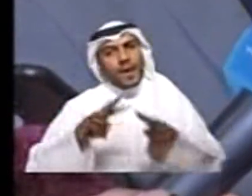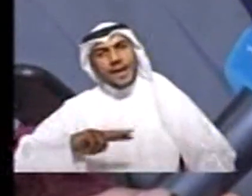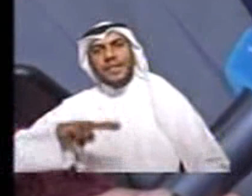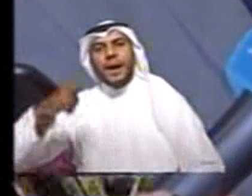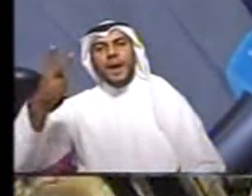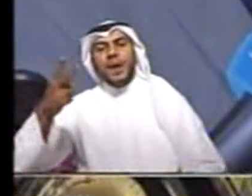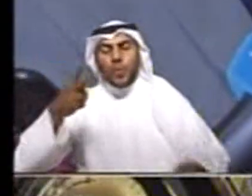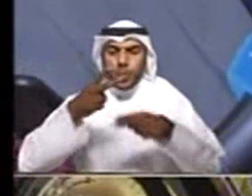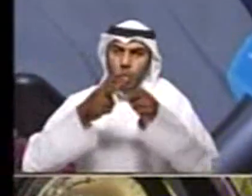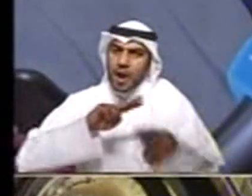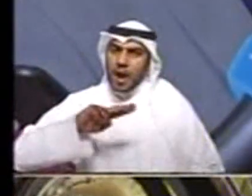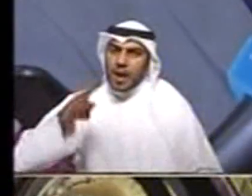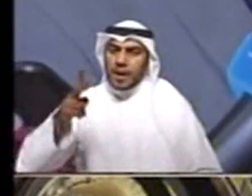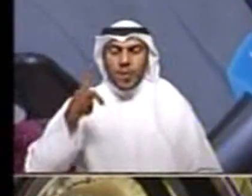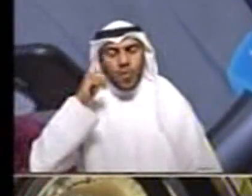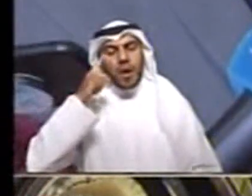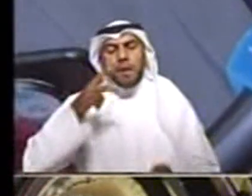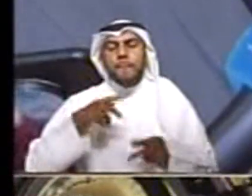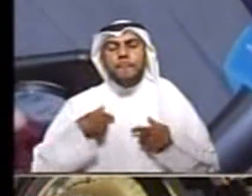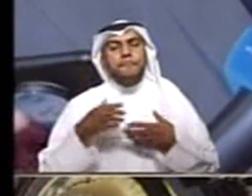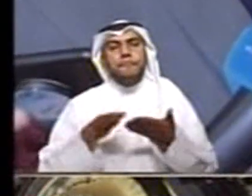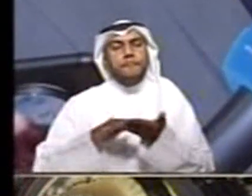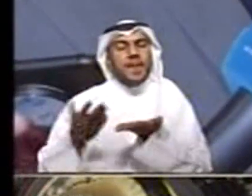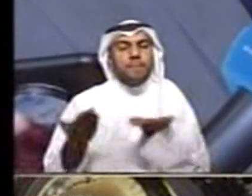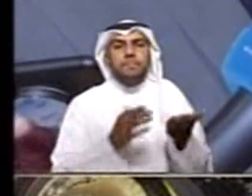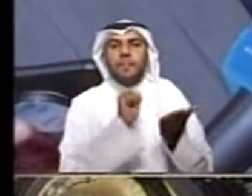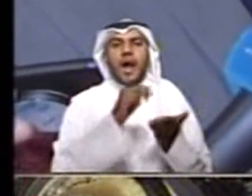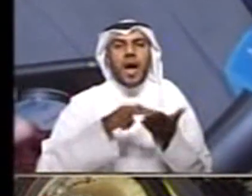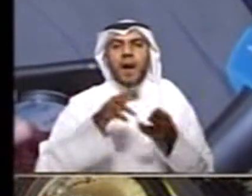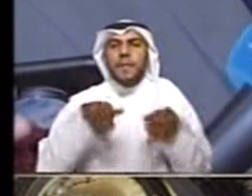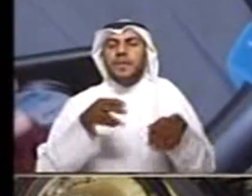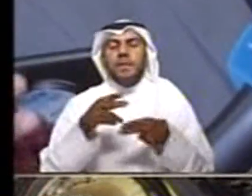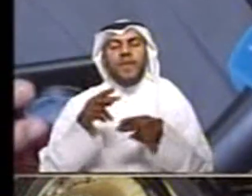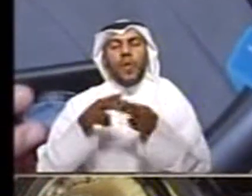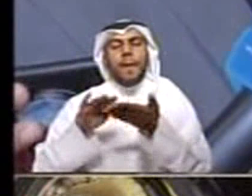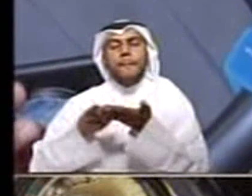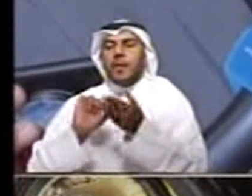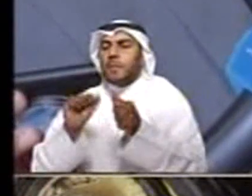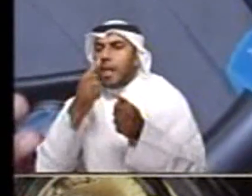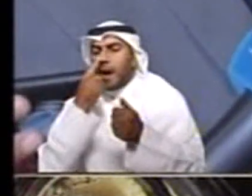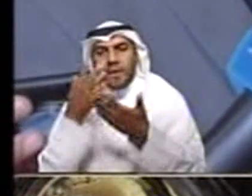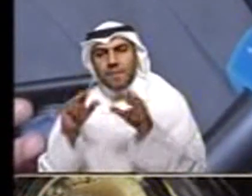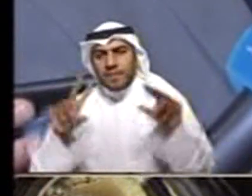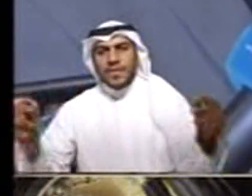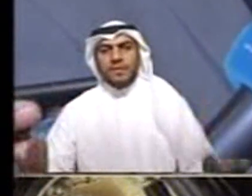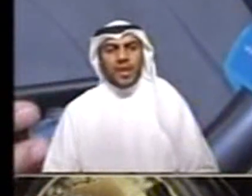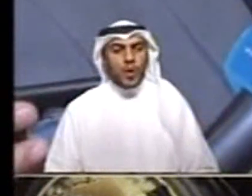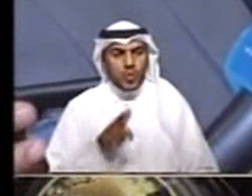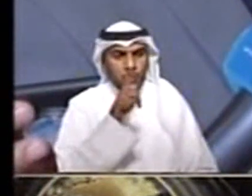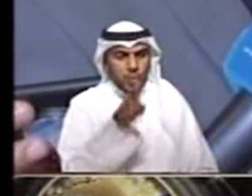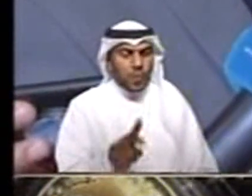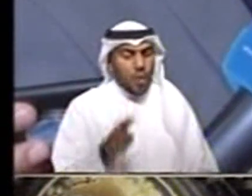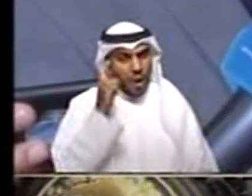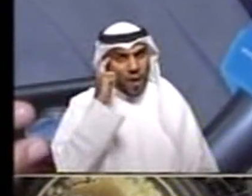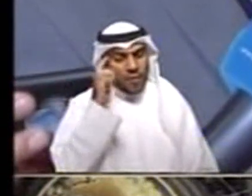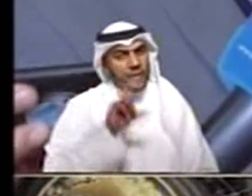خاص، يعني فهم أصحاب بلد، لكن كلنا الوضع الحمد لله أحسن. اللي احنا بنفكر فيه دلوقتي أو اللي احنا عايزين نتكلم فيه